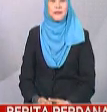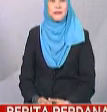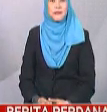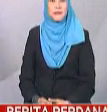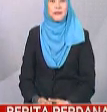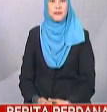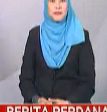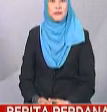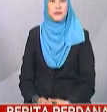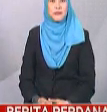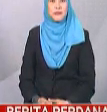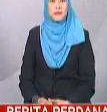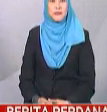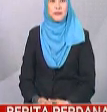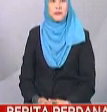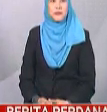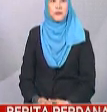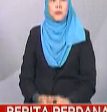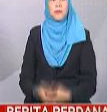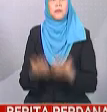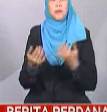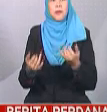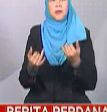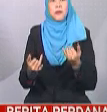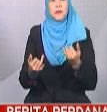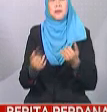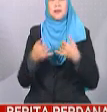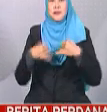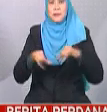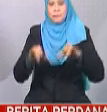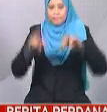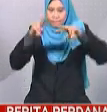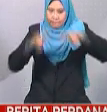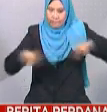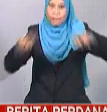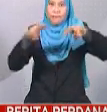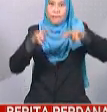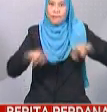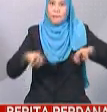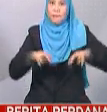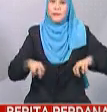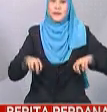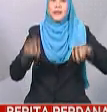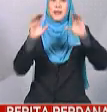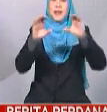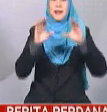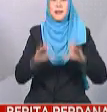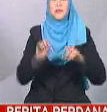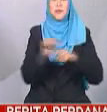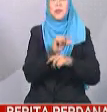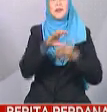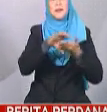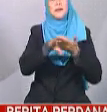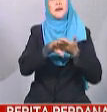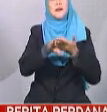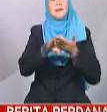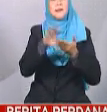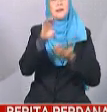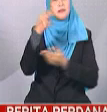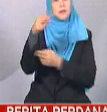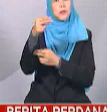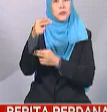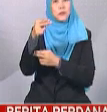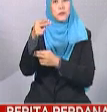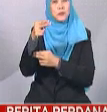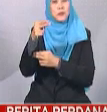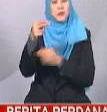Hai lgm coba akan memperhalus yg lagi Kedah penggunaan kaidah ini sebelum